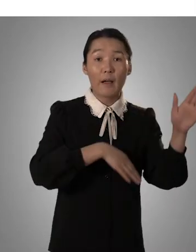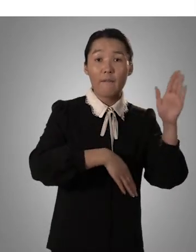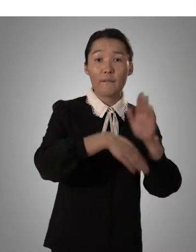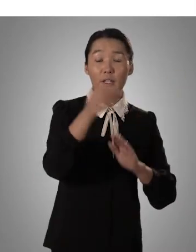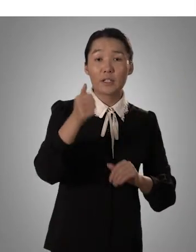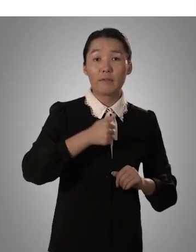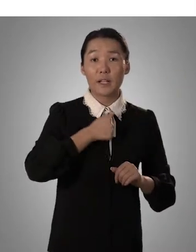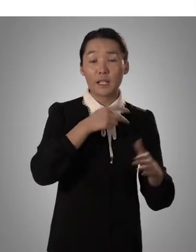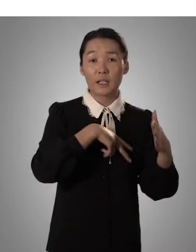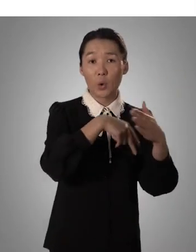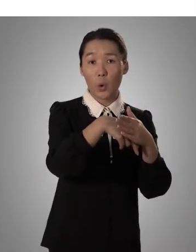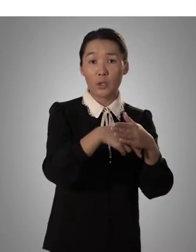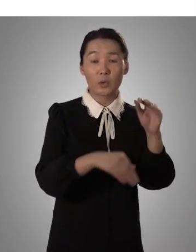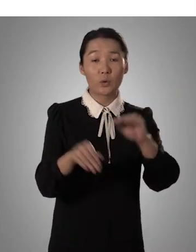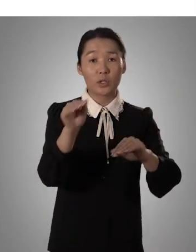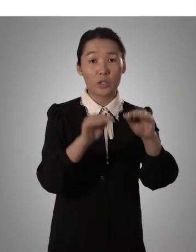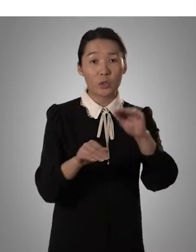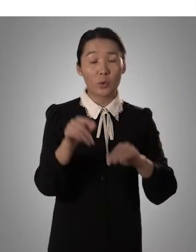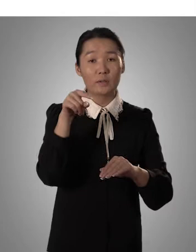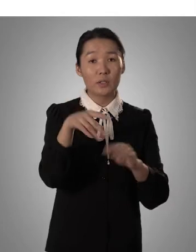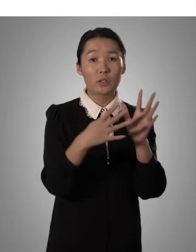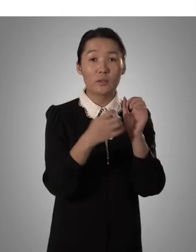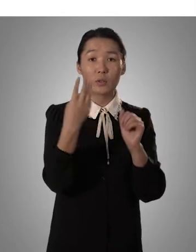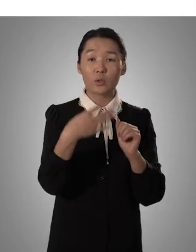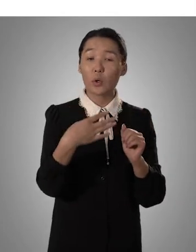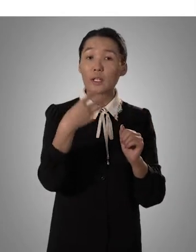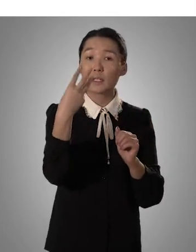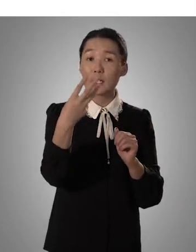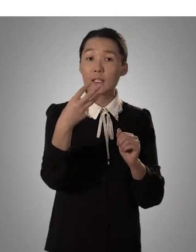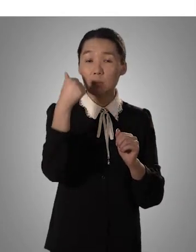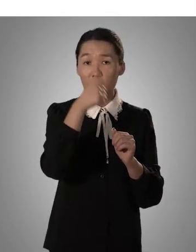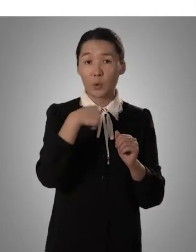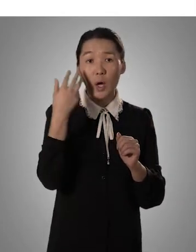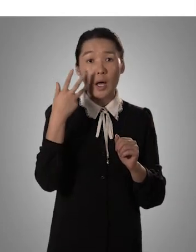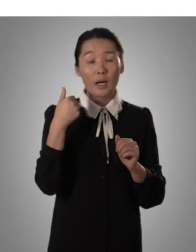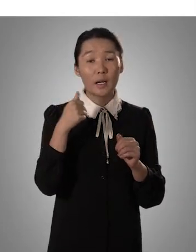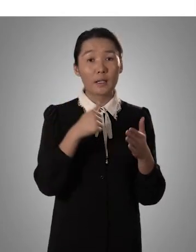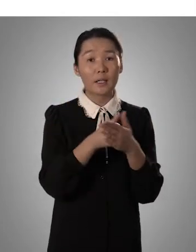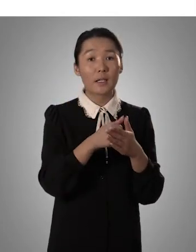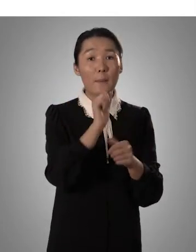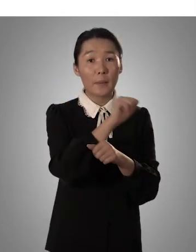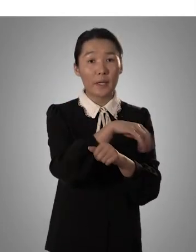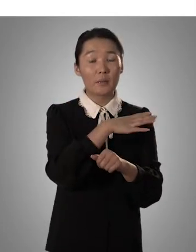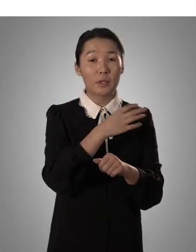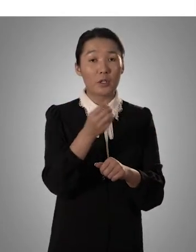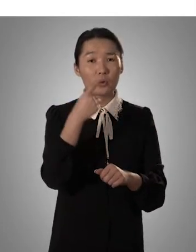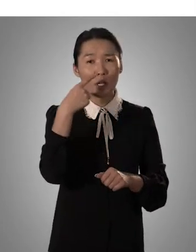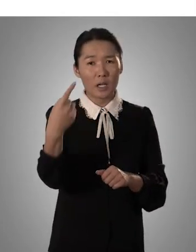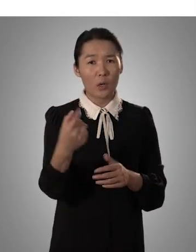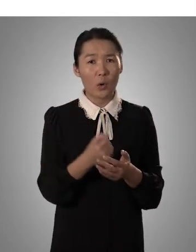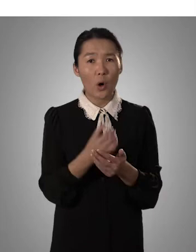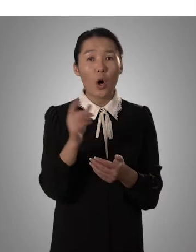учрежденные в 1943 году когда до победы было еще далеко что